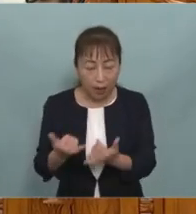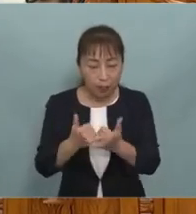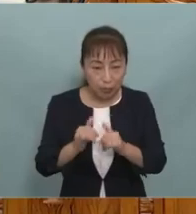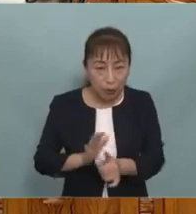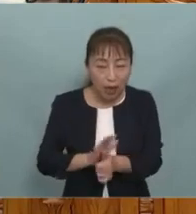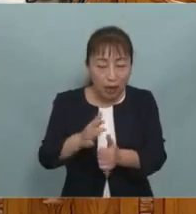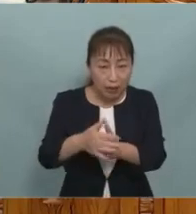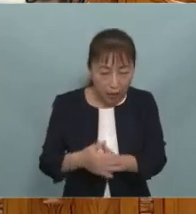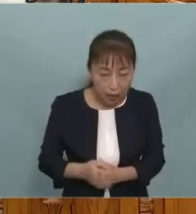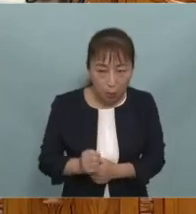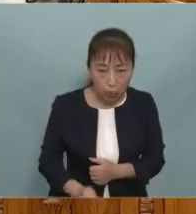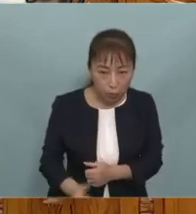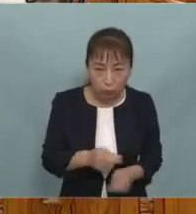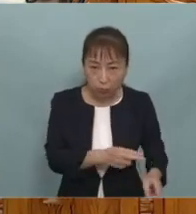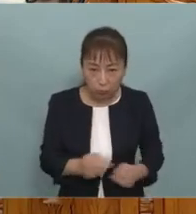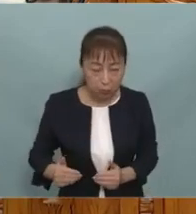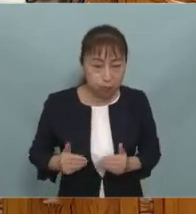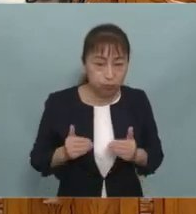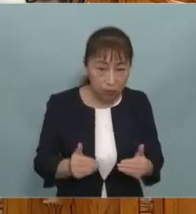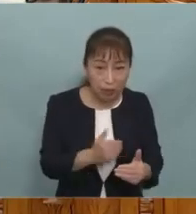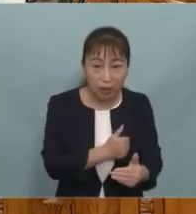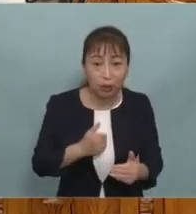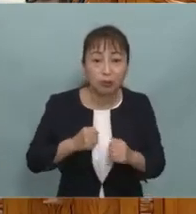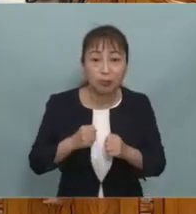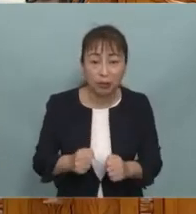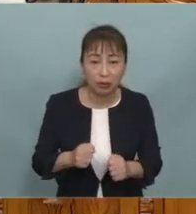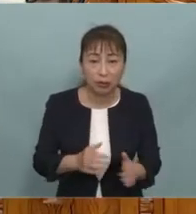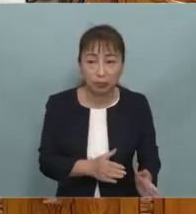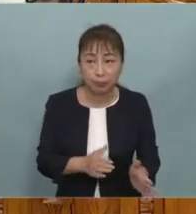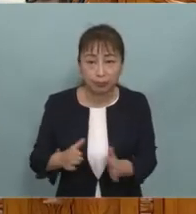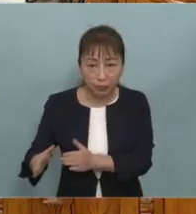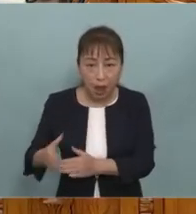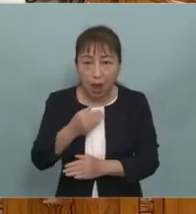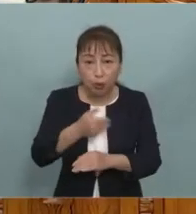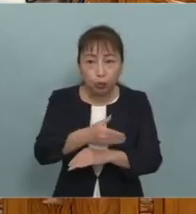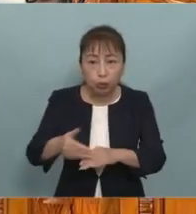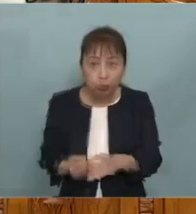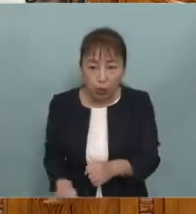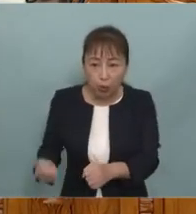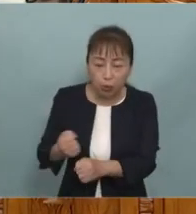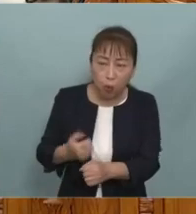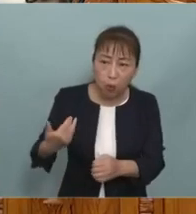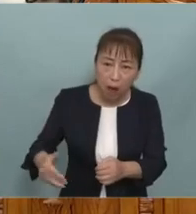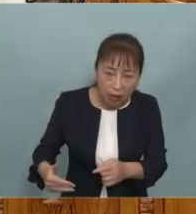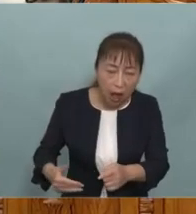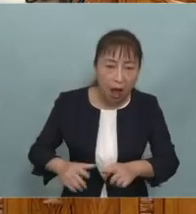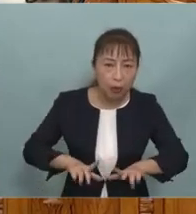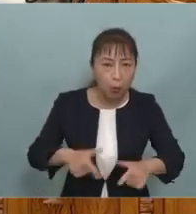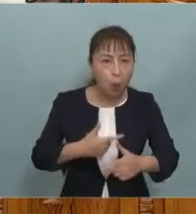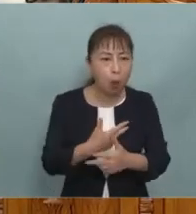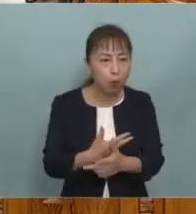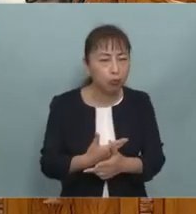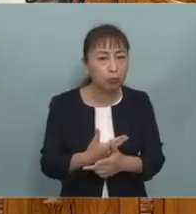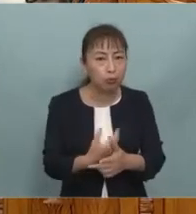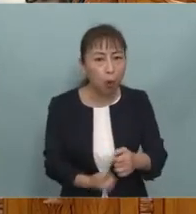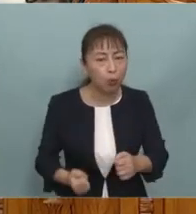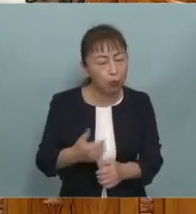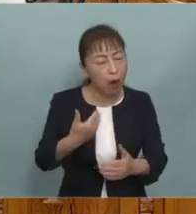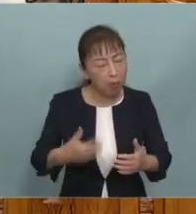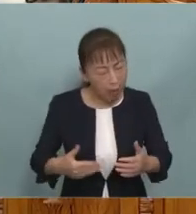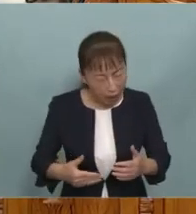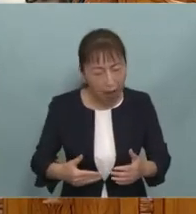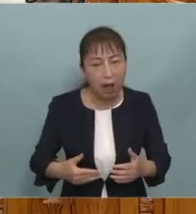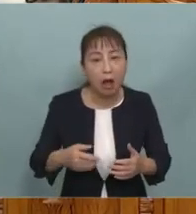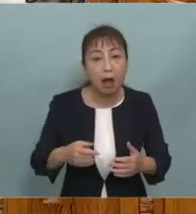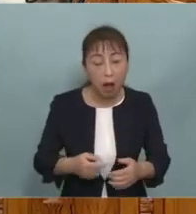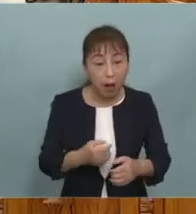ます福島の復興なくして東北の復興なし東北の復興なくして日本の再生はありませ